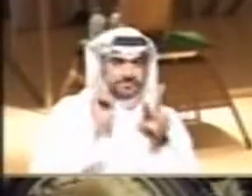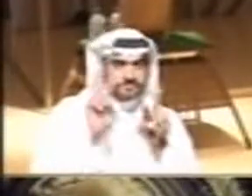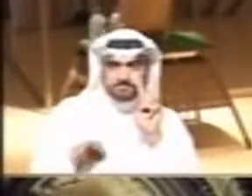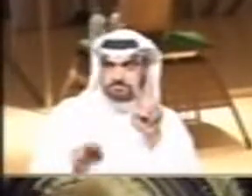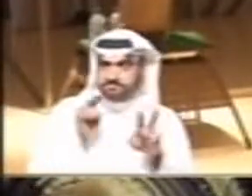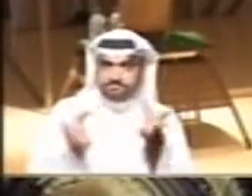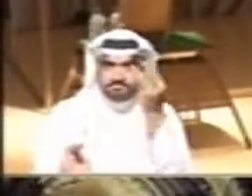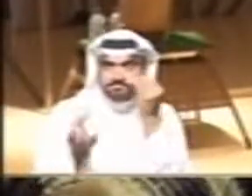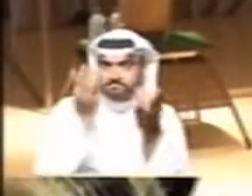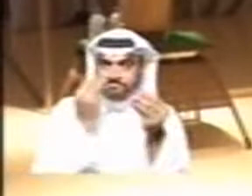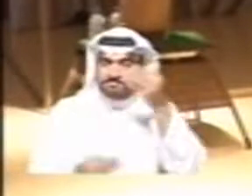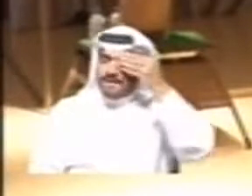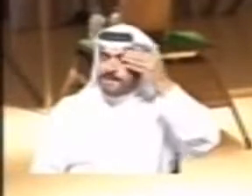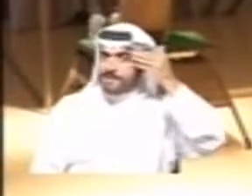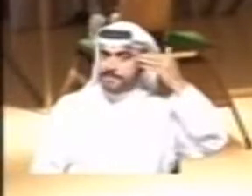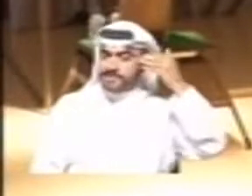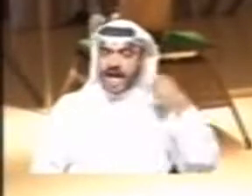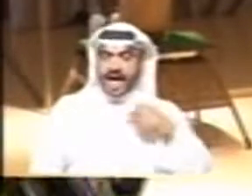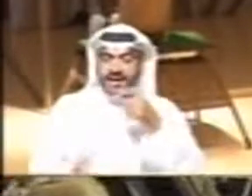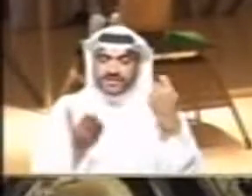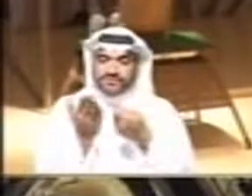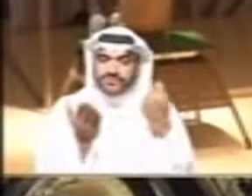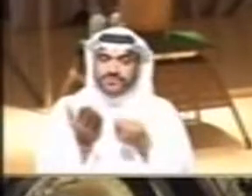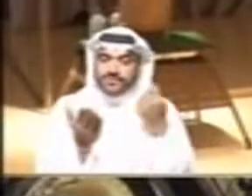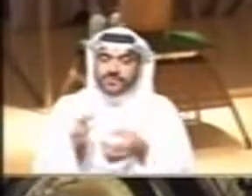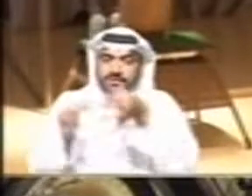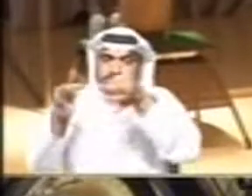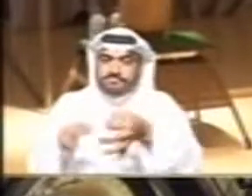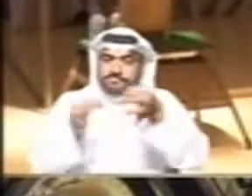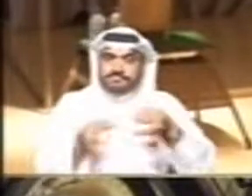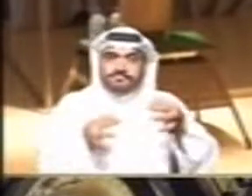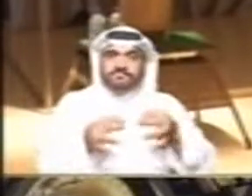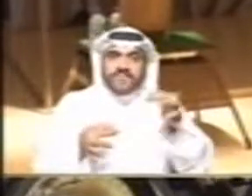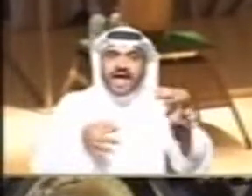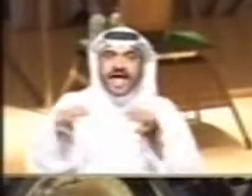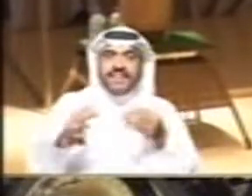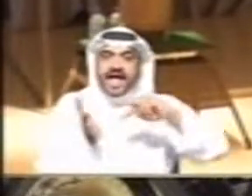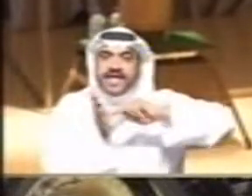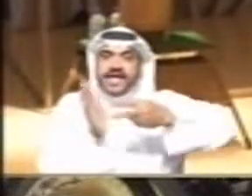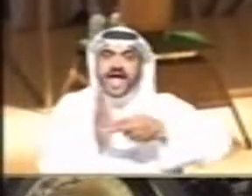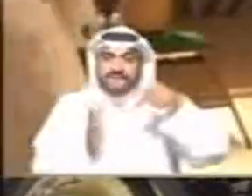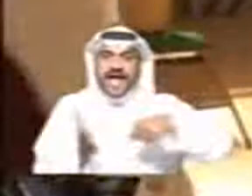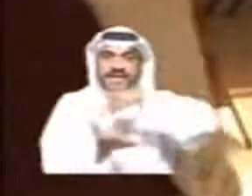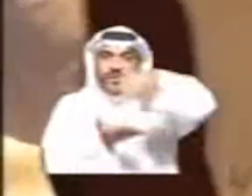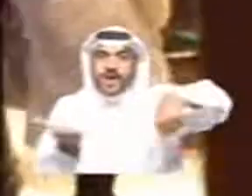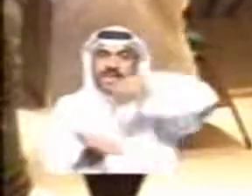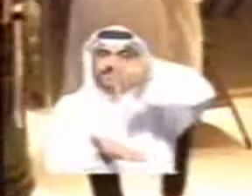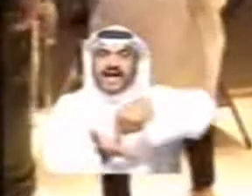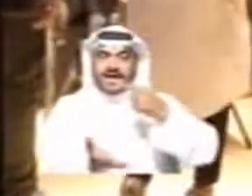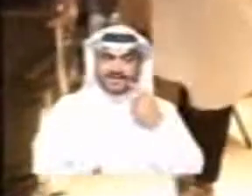لله سوينا خطة شاملة وتفصيلية من الألف للياء شلون ننشئ مراكز حبار إن شاء الله في الكويت.